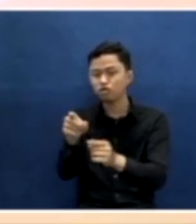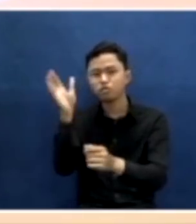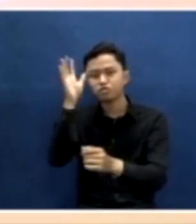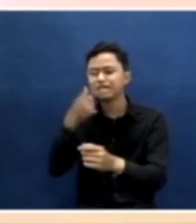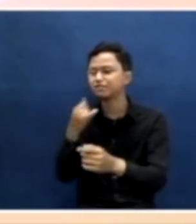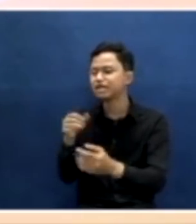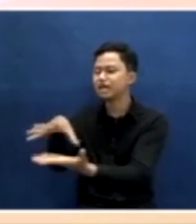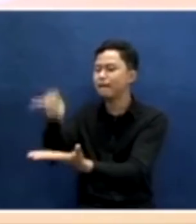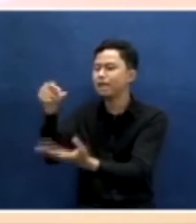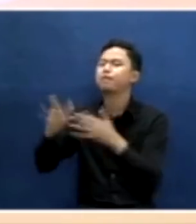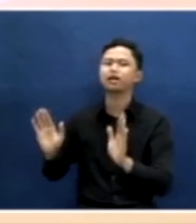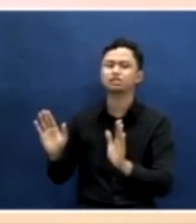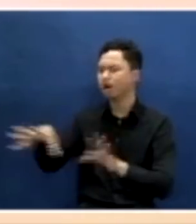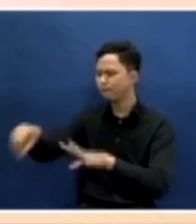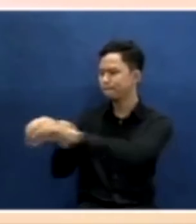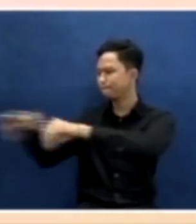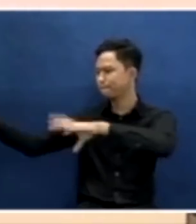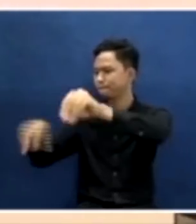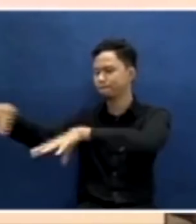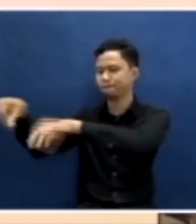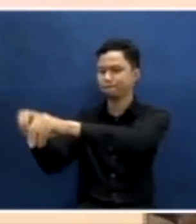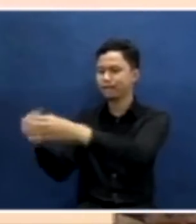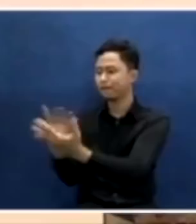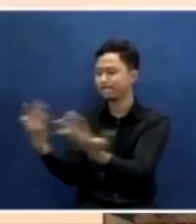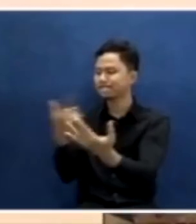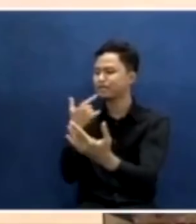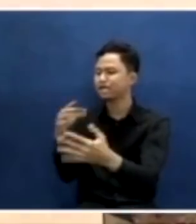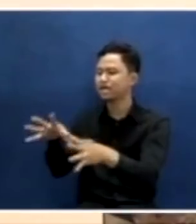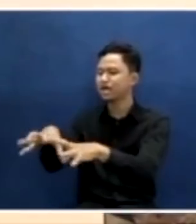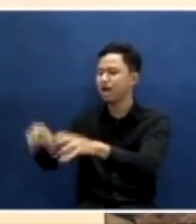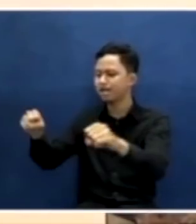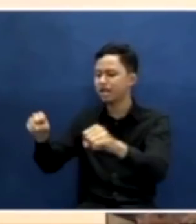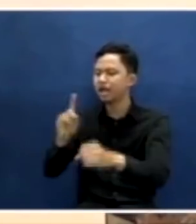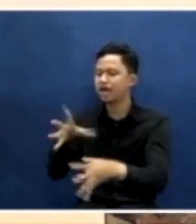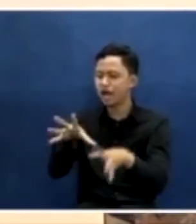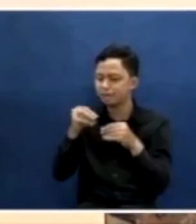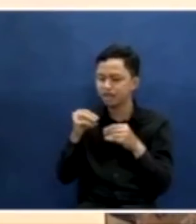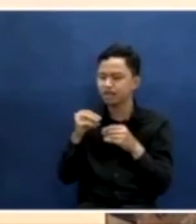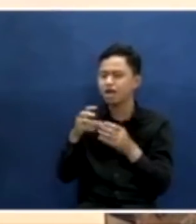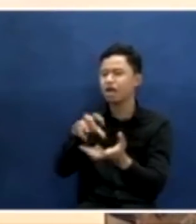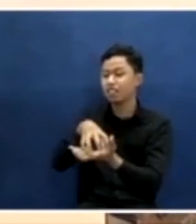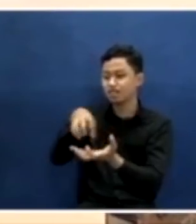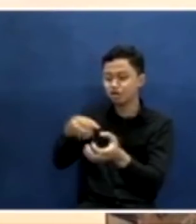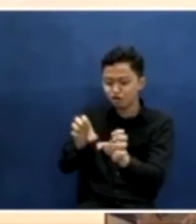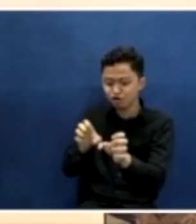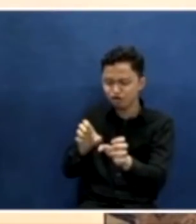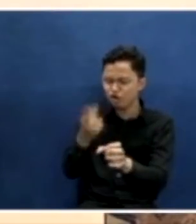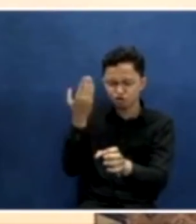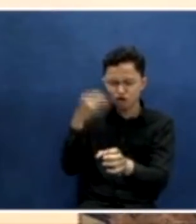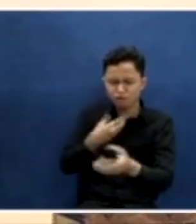sembarangan mengambil telur mereka ada yang mengambil terlebih besar ada yang mengambil troll lebih kecil daripada telur mereka sendiri